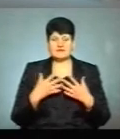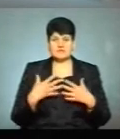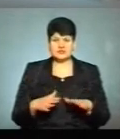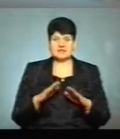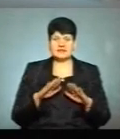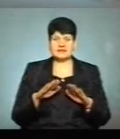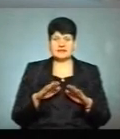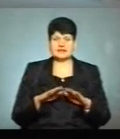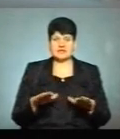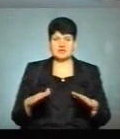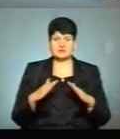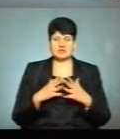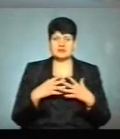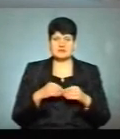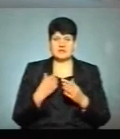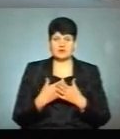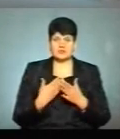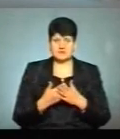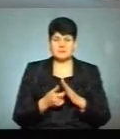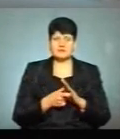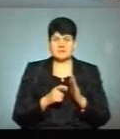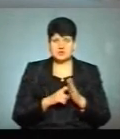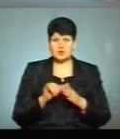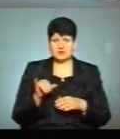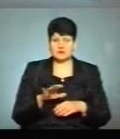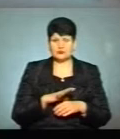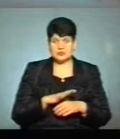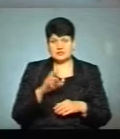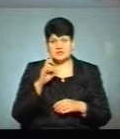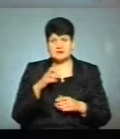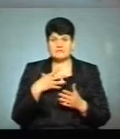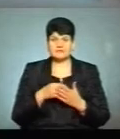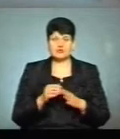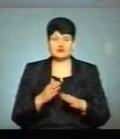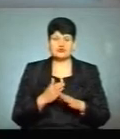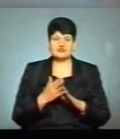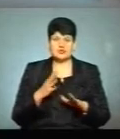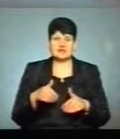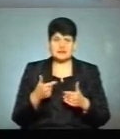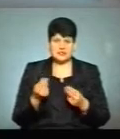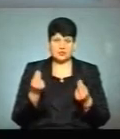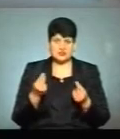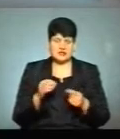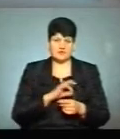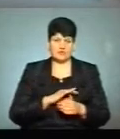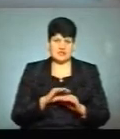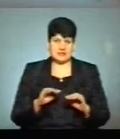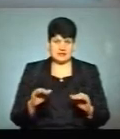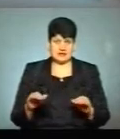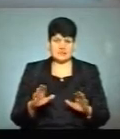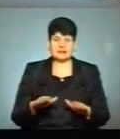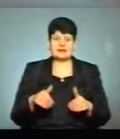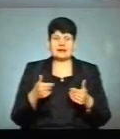дитячий будинок сімейного типу. Власне, будинок приміщених було, але держава, в свою чергу, надає кошти на виховання таких дітей,